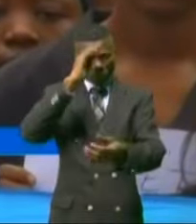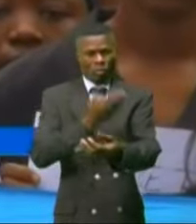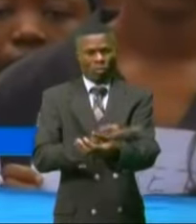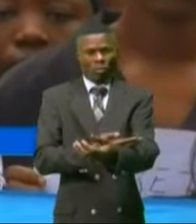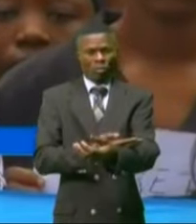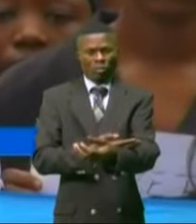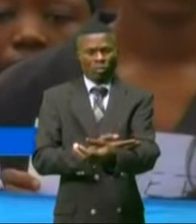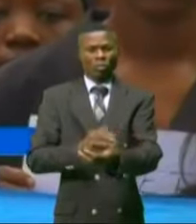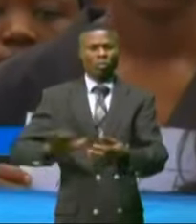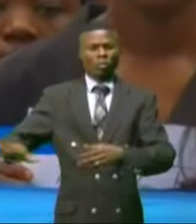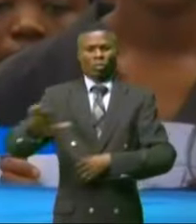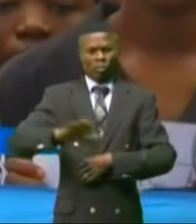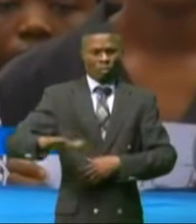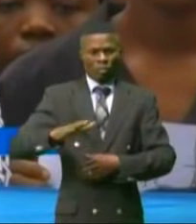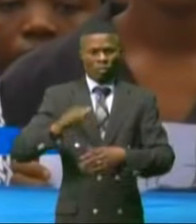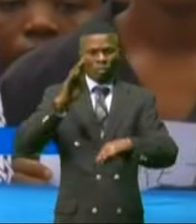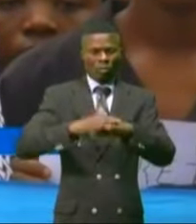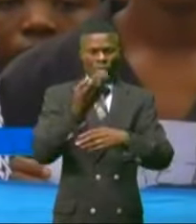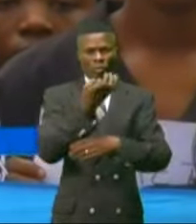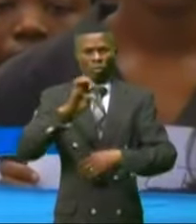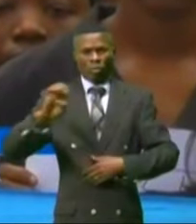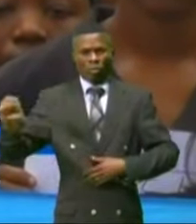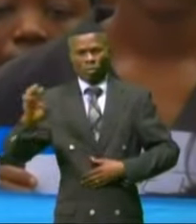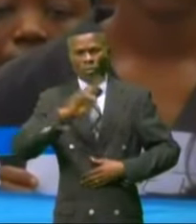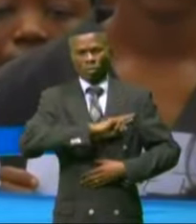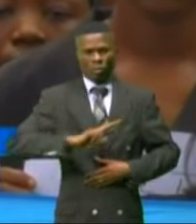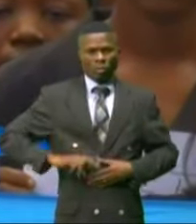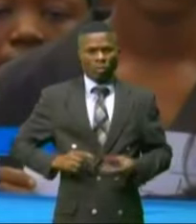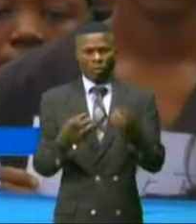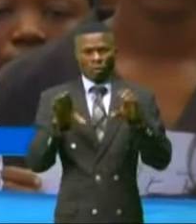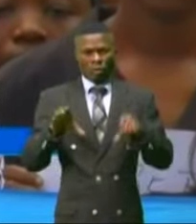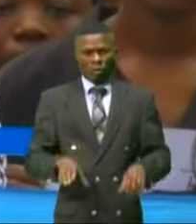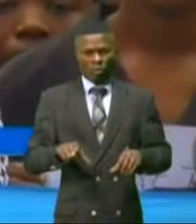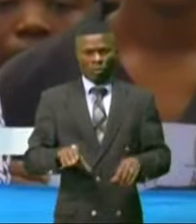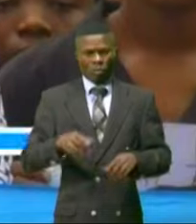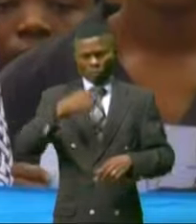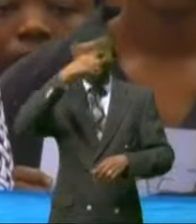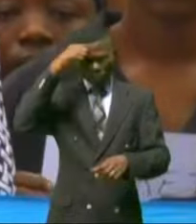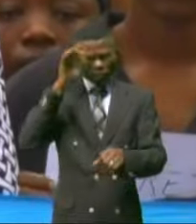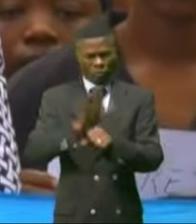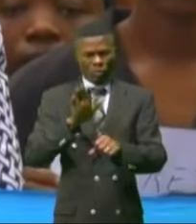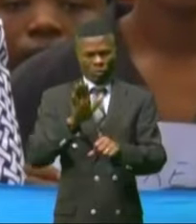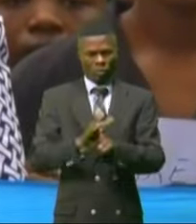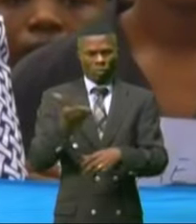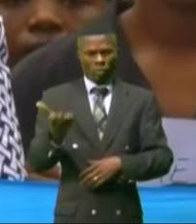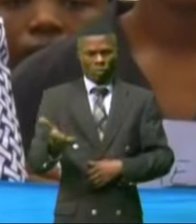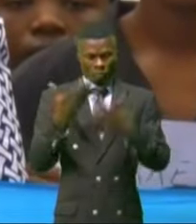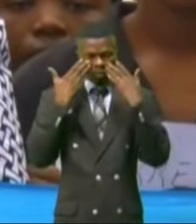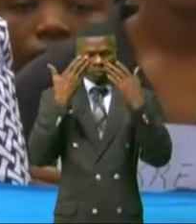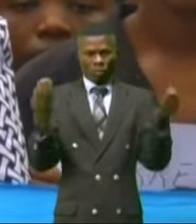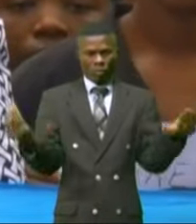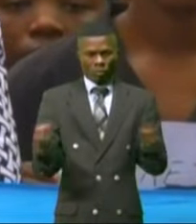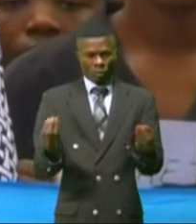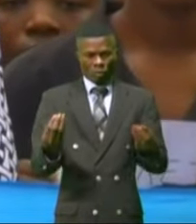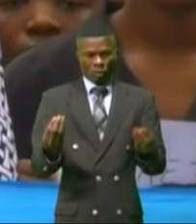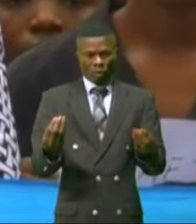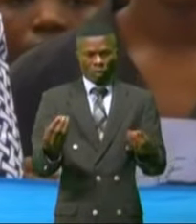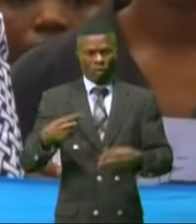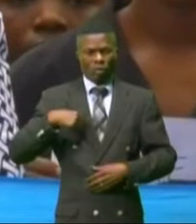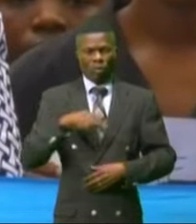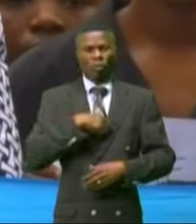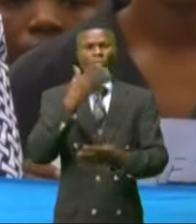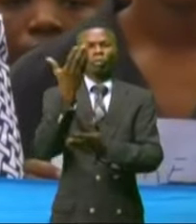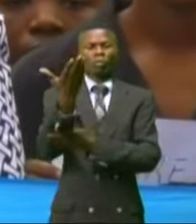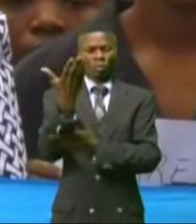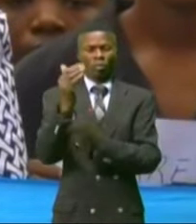pays qui sont à l'est de la République démocratique du Congo ont trop souffert. Voilà pourquoi nous